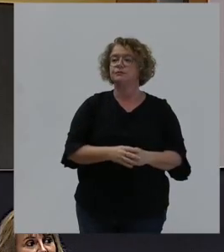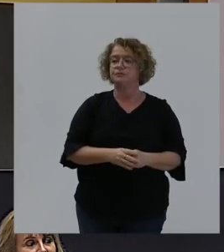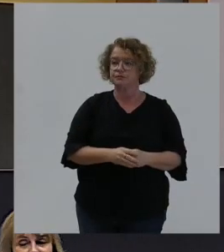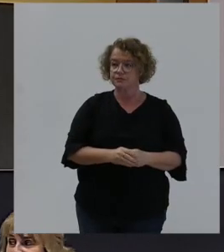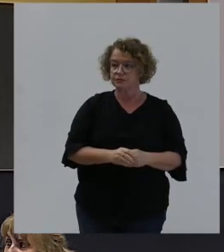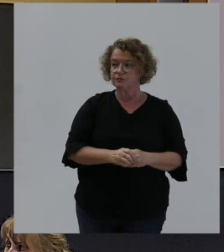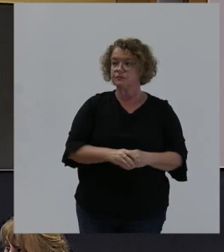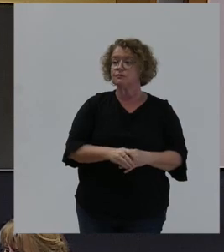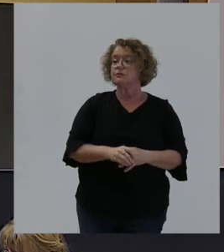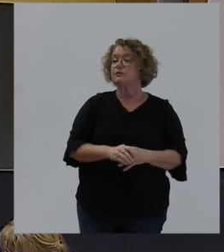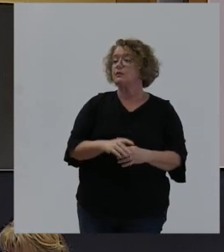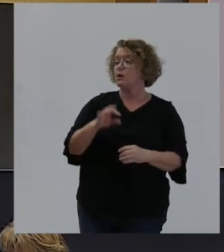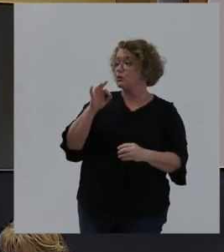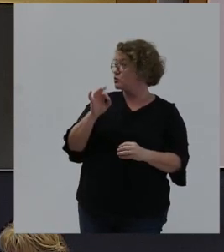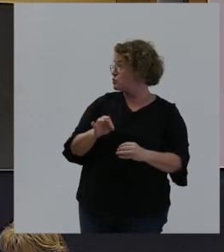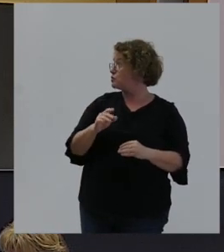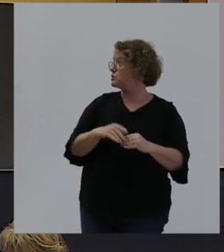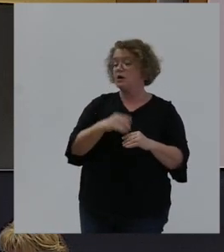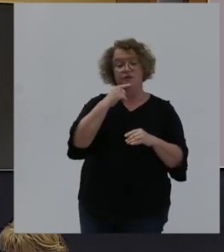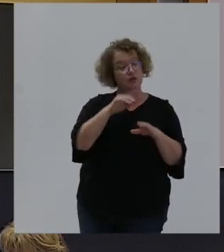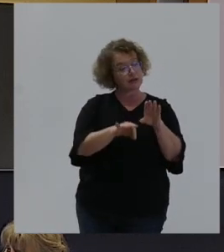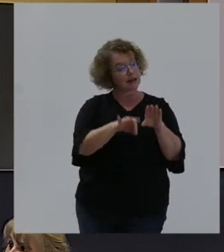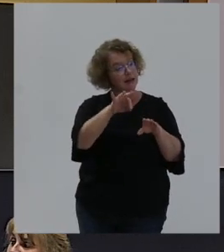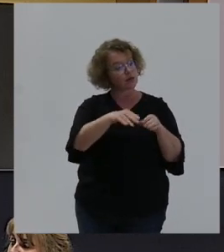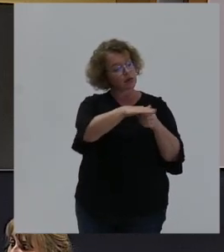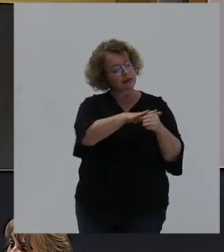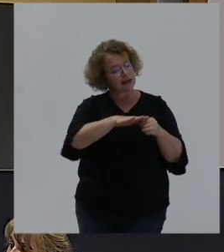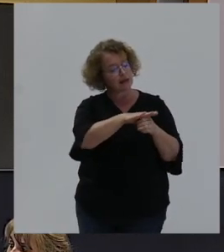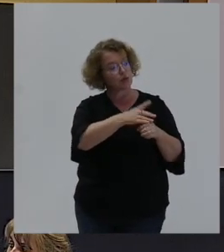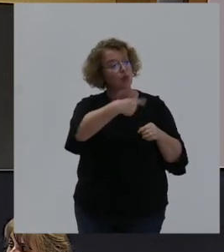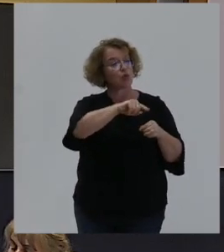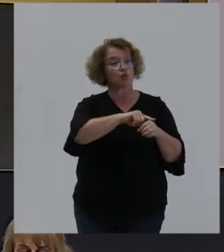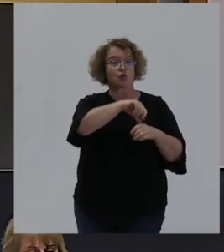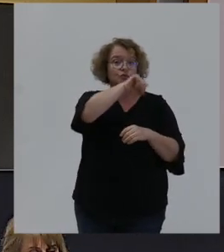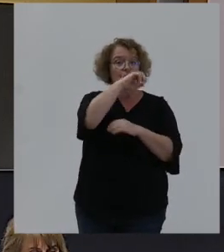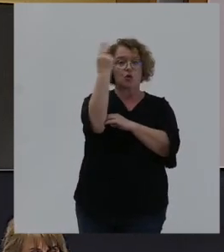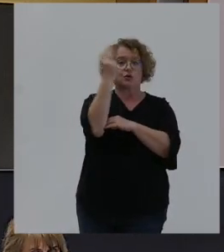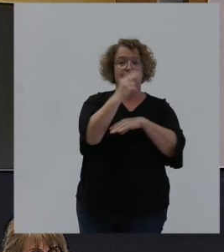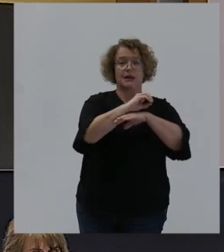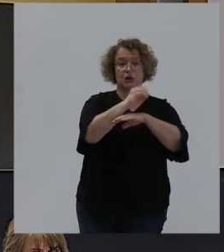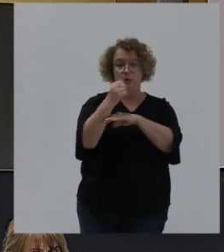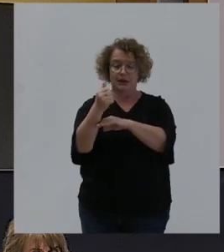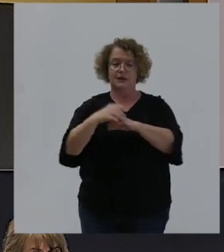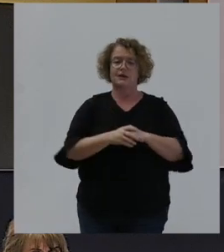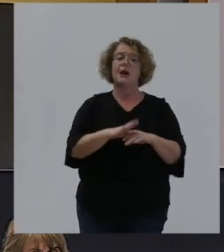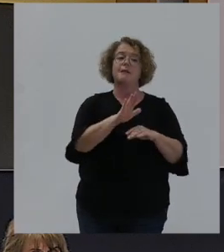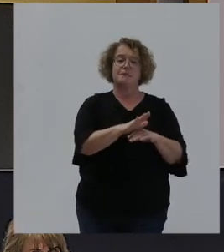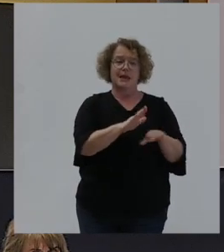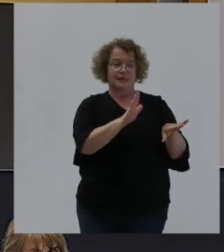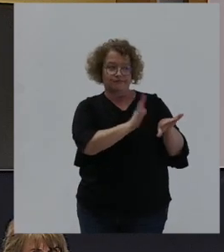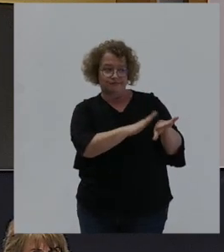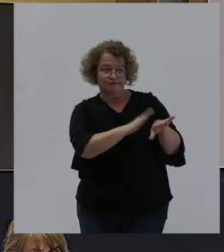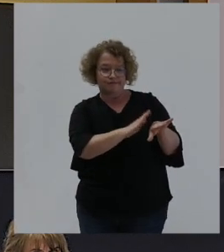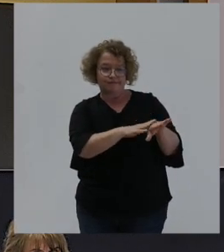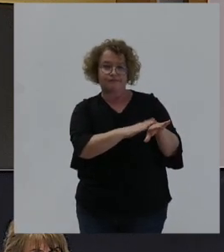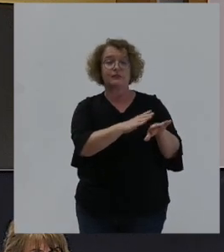Ah, tout à fait. Les élus territoriaux sont très friands de campus connectés. Là où ils sont un peu plus réticents, c'est quand on leur demande de